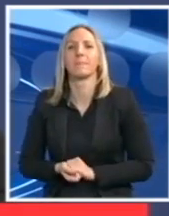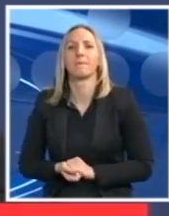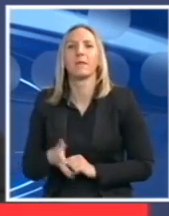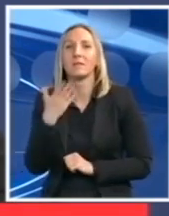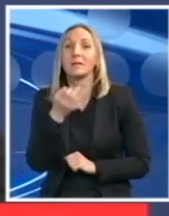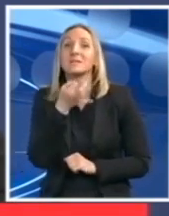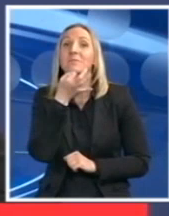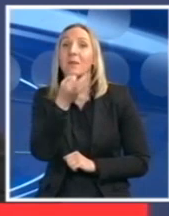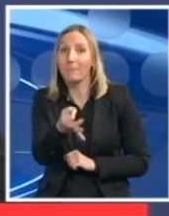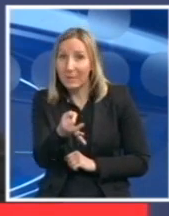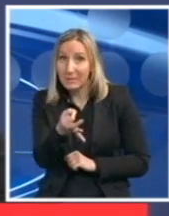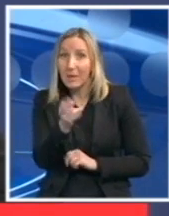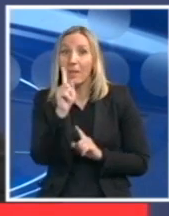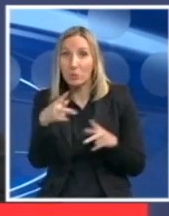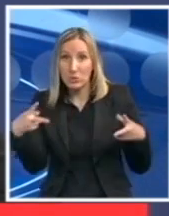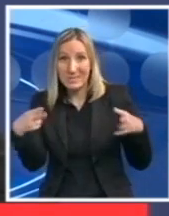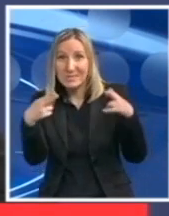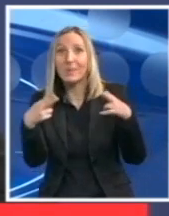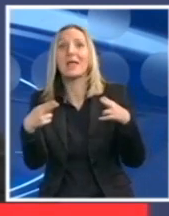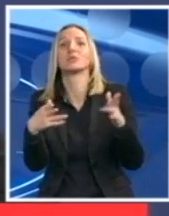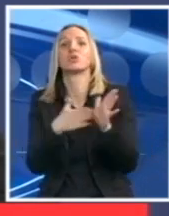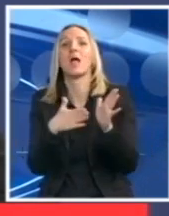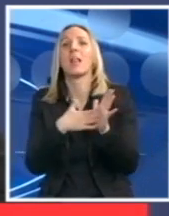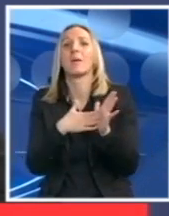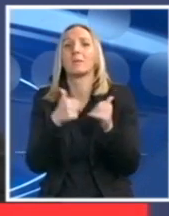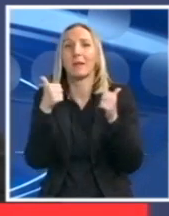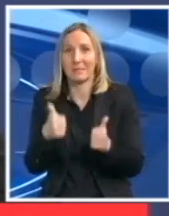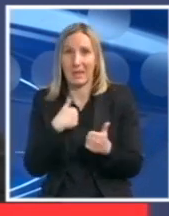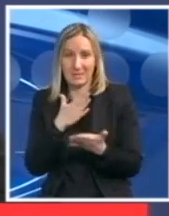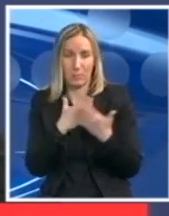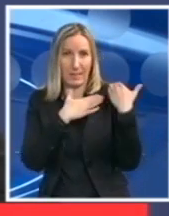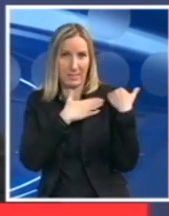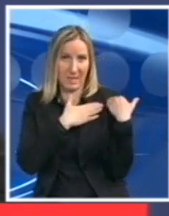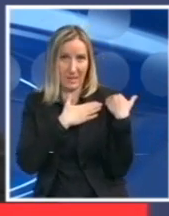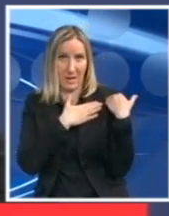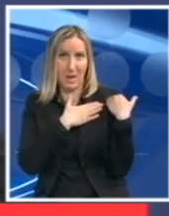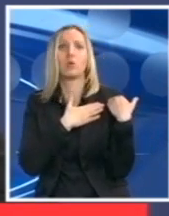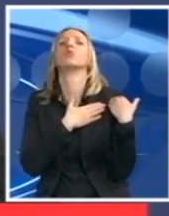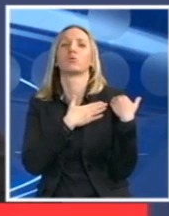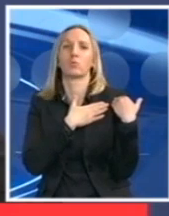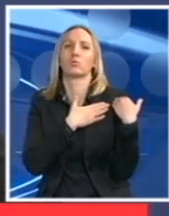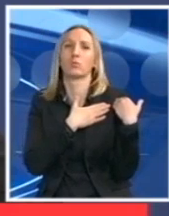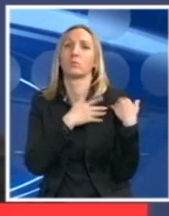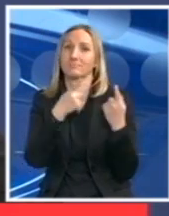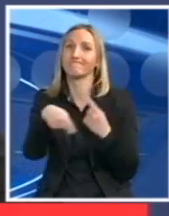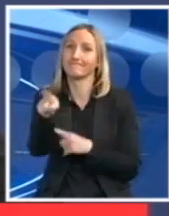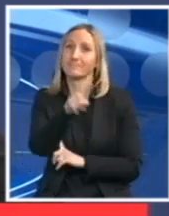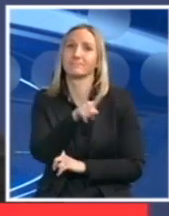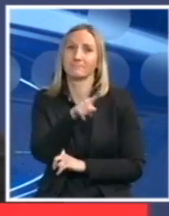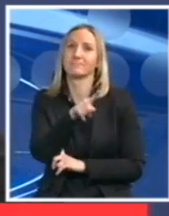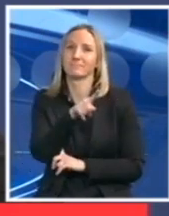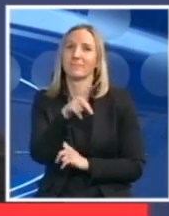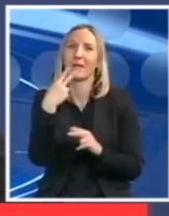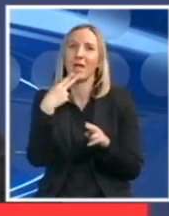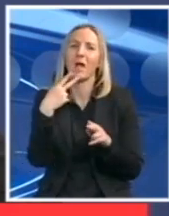li postoji opcija da se to predupredi? Jer evo, mi smo danas, na primjer, bili na terenu, tamo je zaista stanje veoma zabrinjavajuće. Mislim,